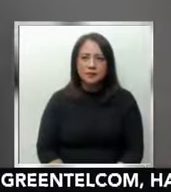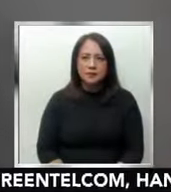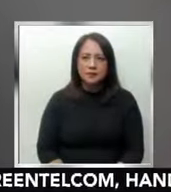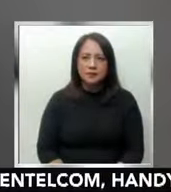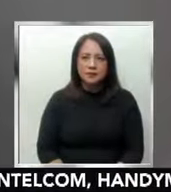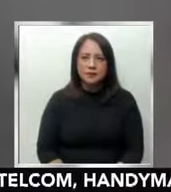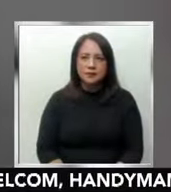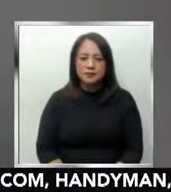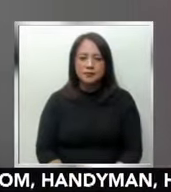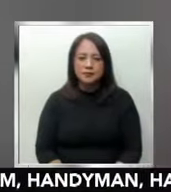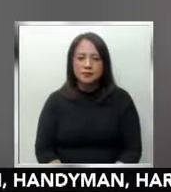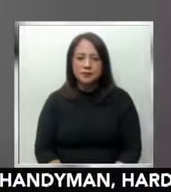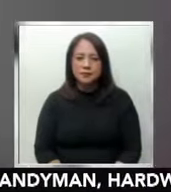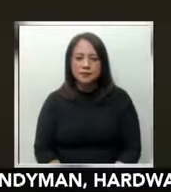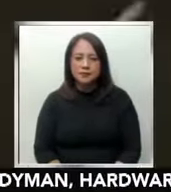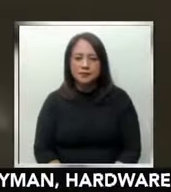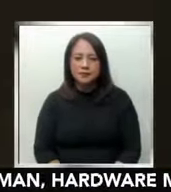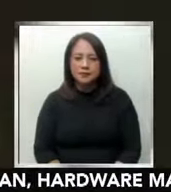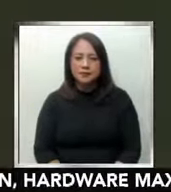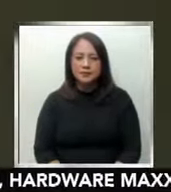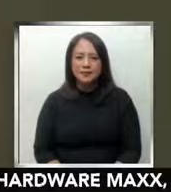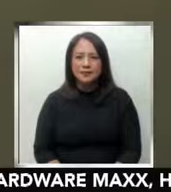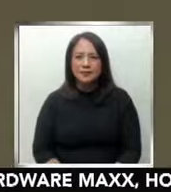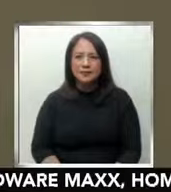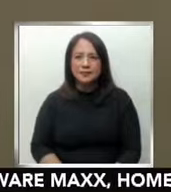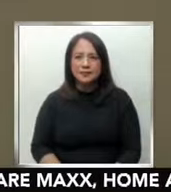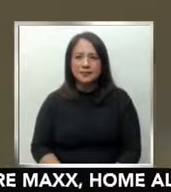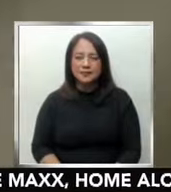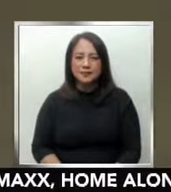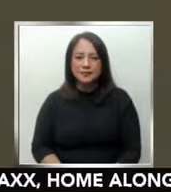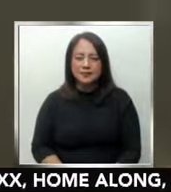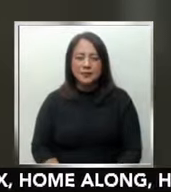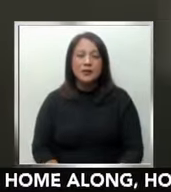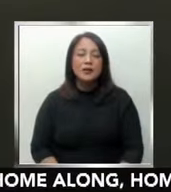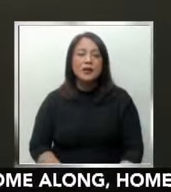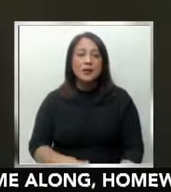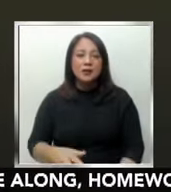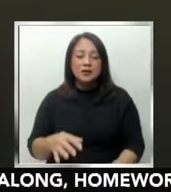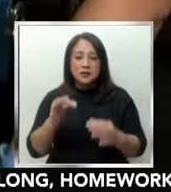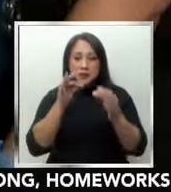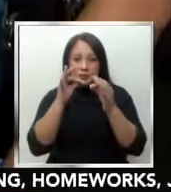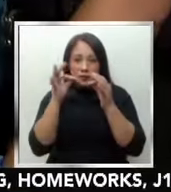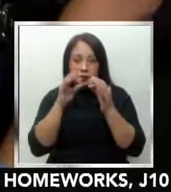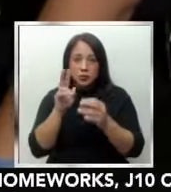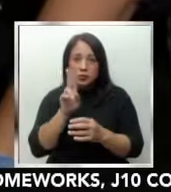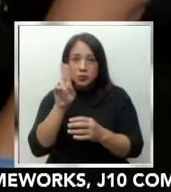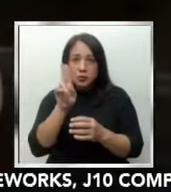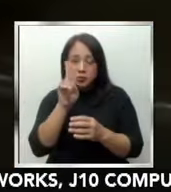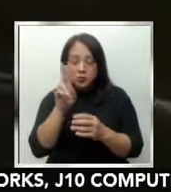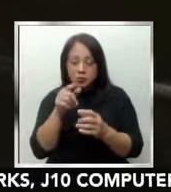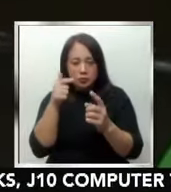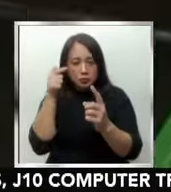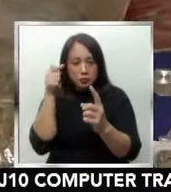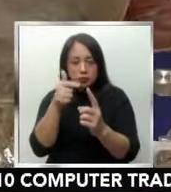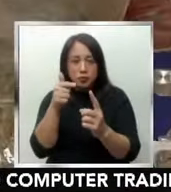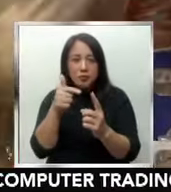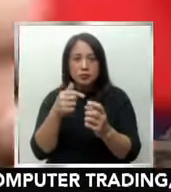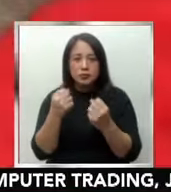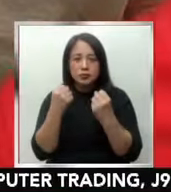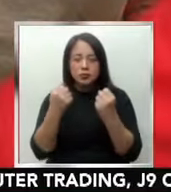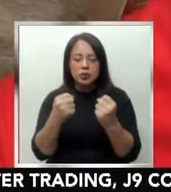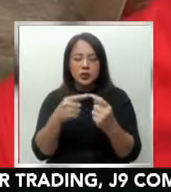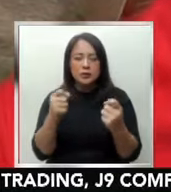ref go na go ayan na ayan na aan na imbes na mga drug users ang mas puntiryahin sa mas pinaigting nitong anti-drug